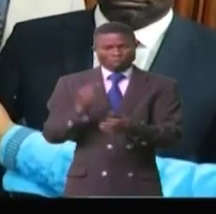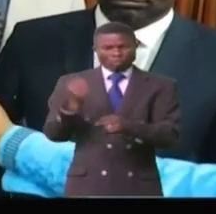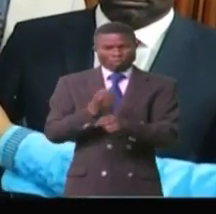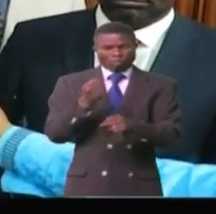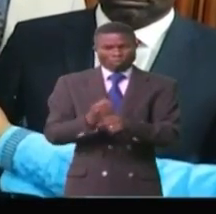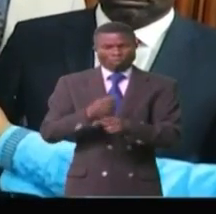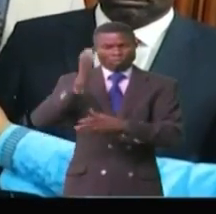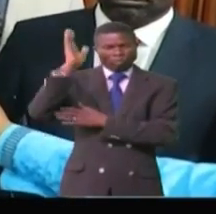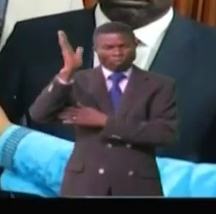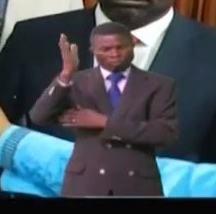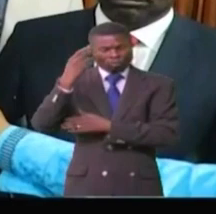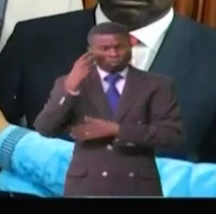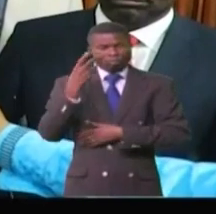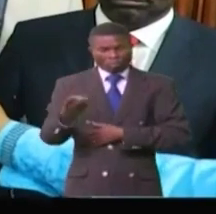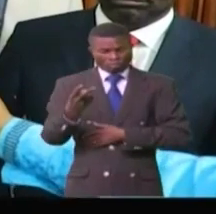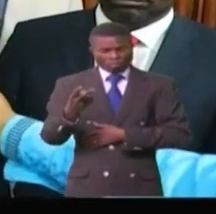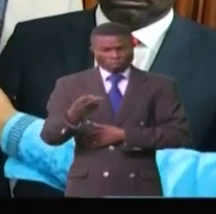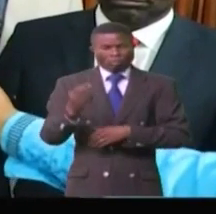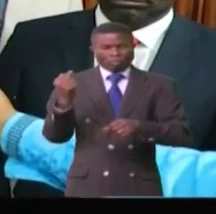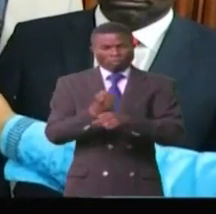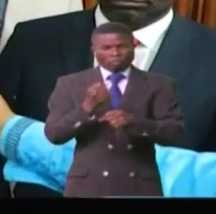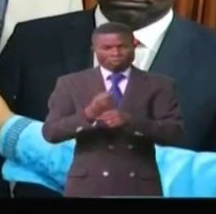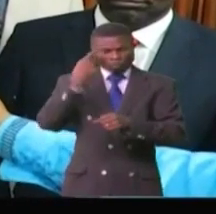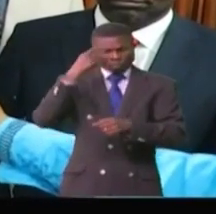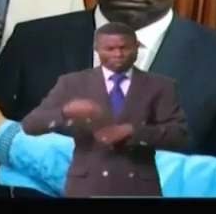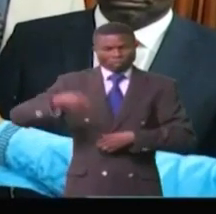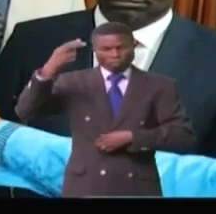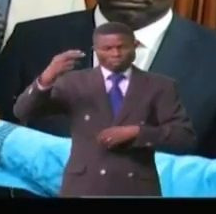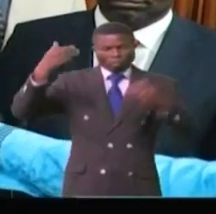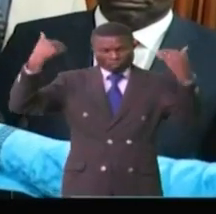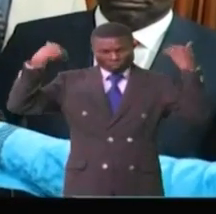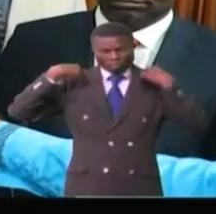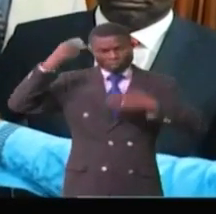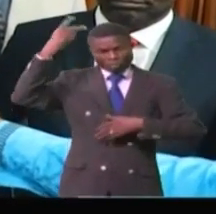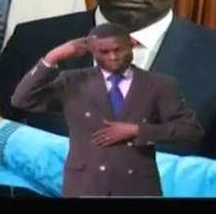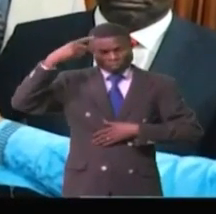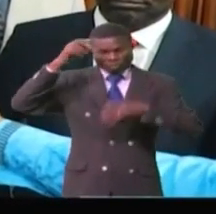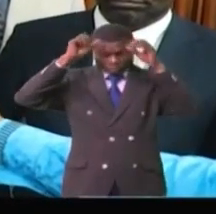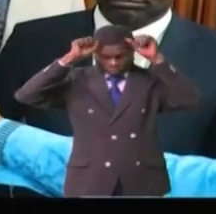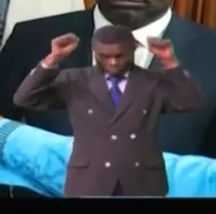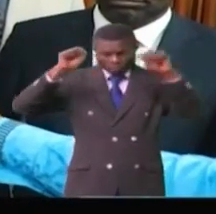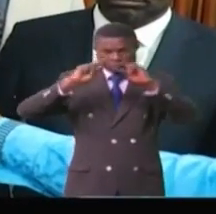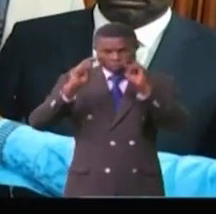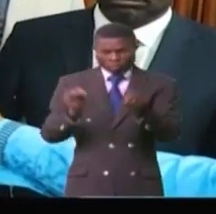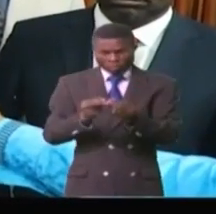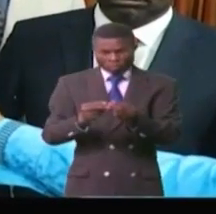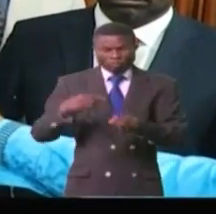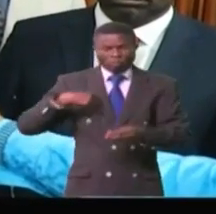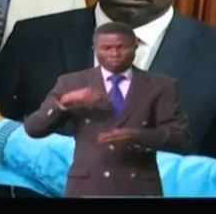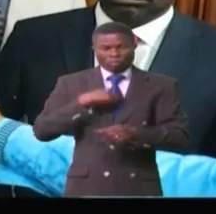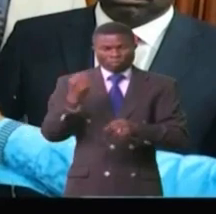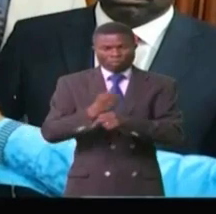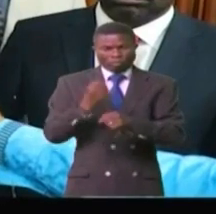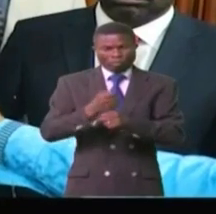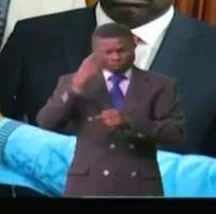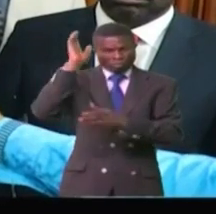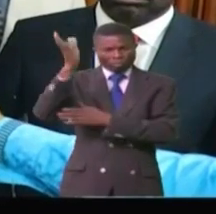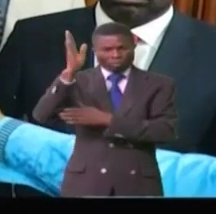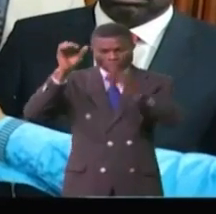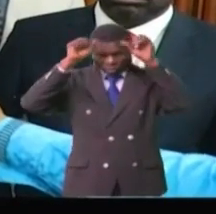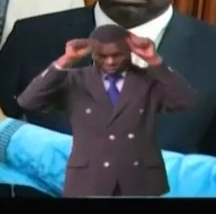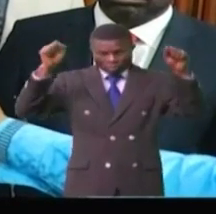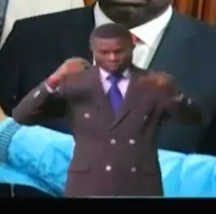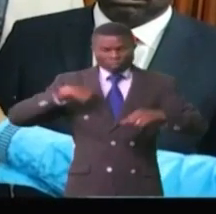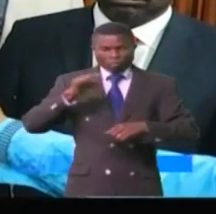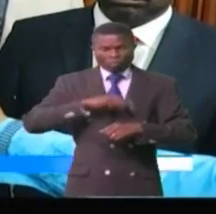du Congrès, vous l'avez vu, qui est au service de la haute autorité politique, du présidium. Nous sommes au service de la conférence des présidents, donc